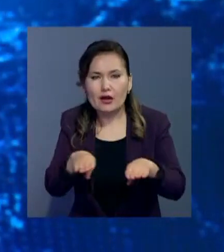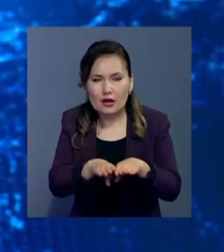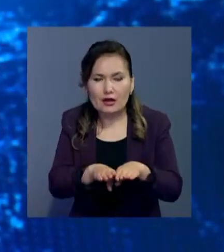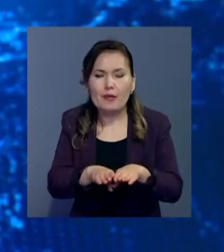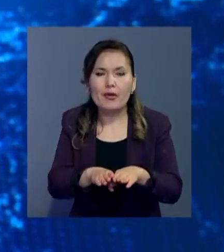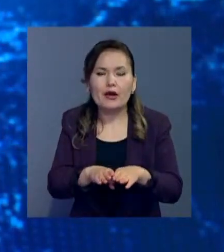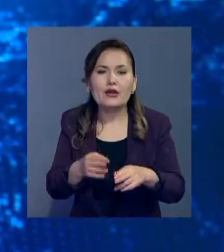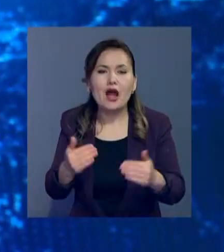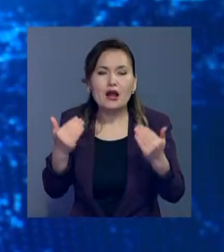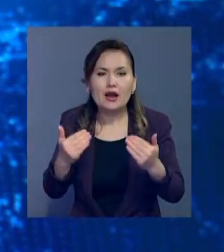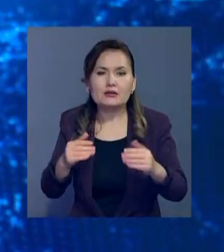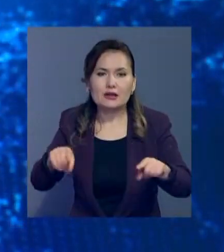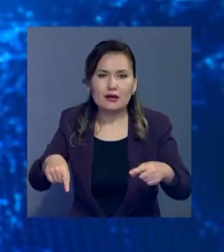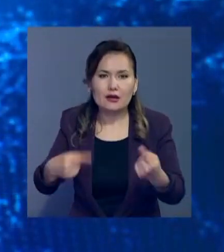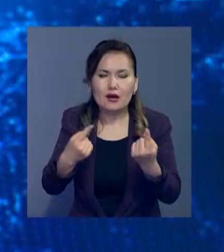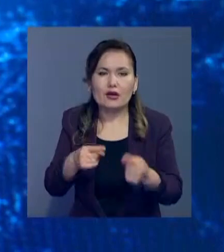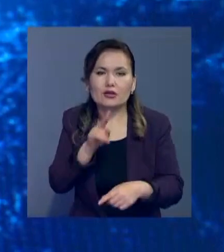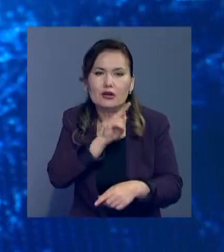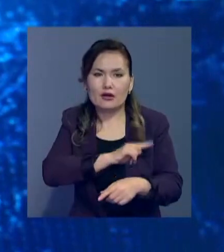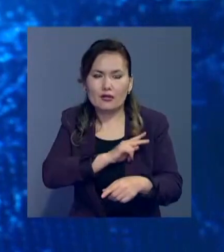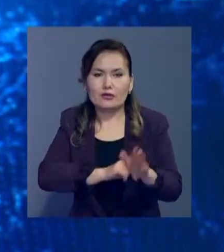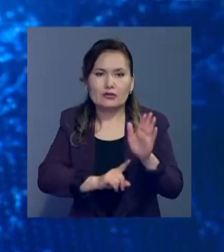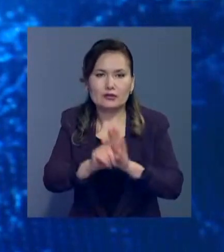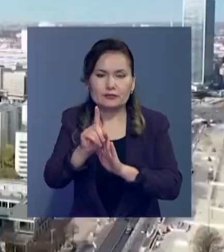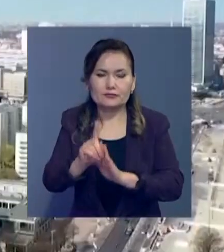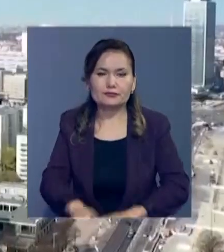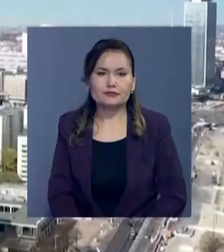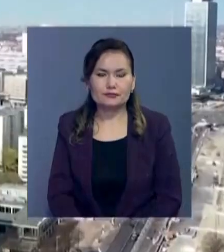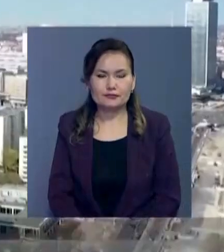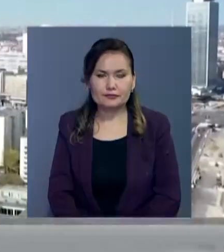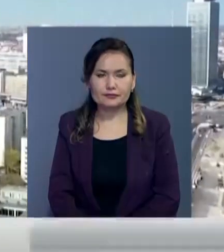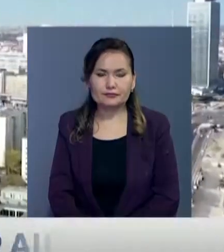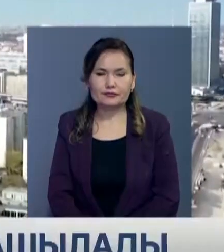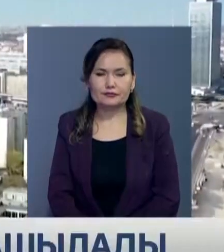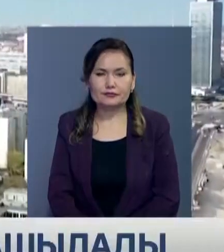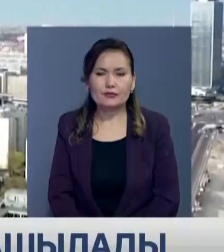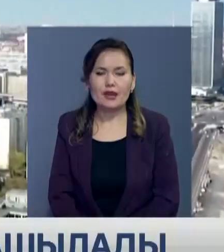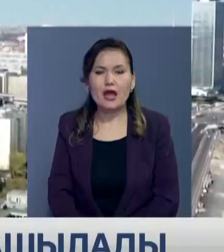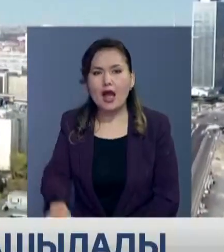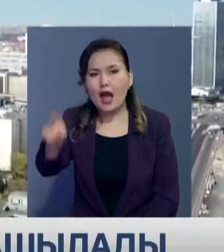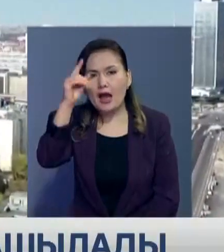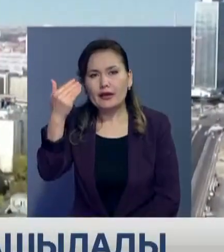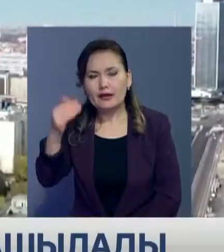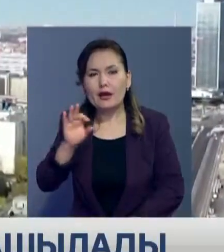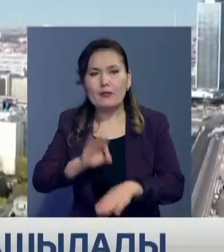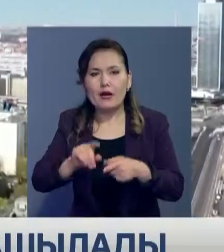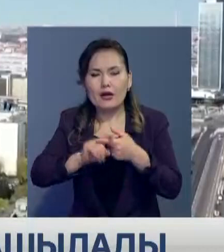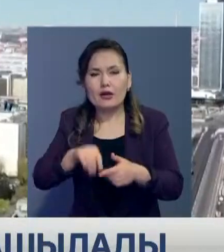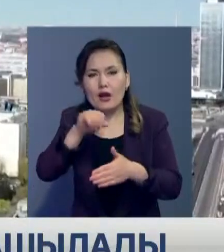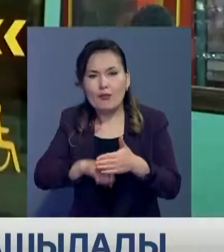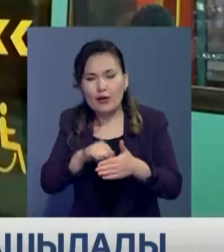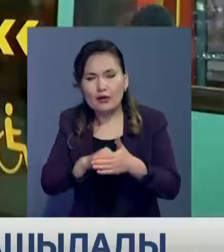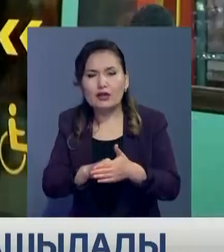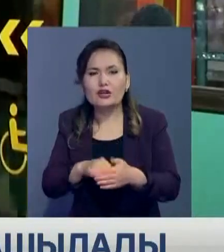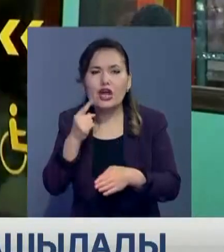немістер қалыпты өмірге қайта оралып жатыр. Германияда індетке байланысты шектеулер